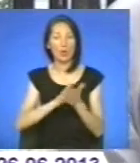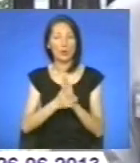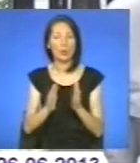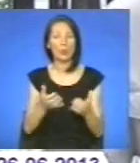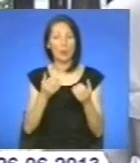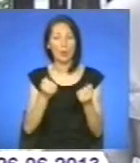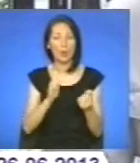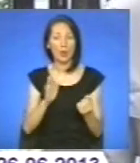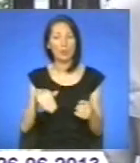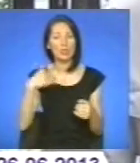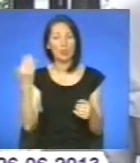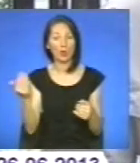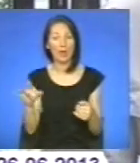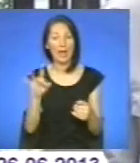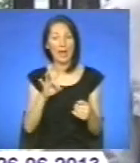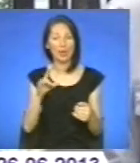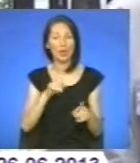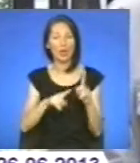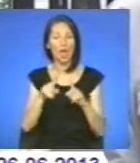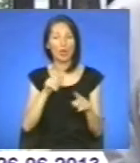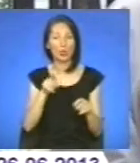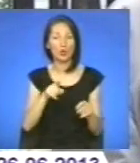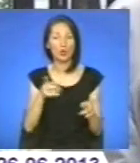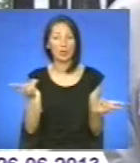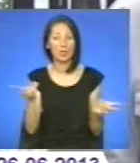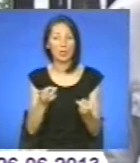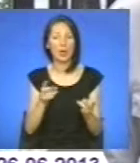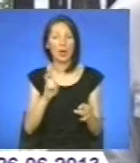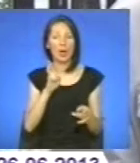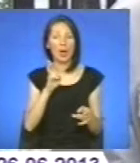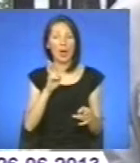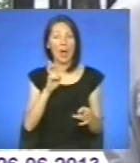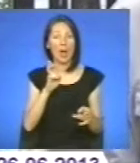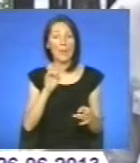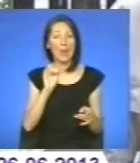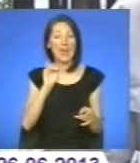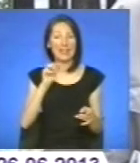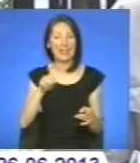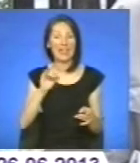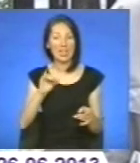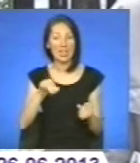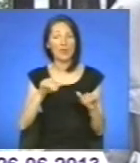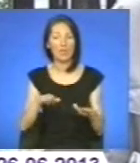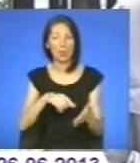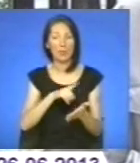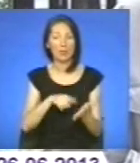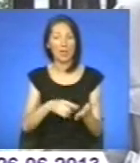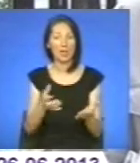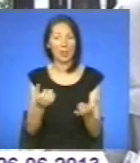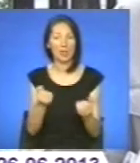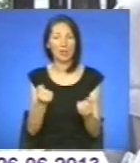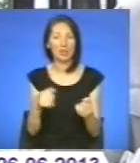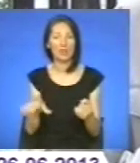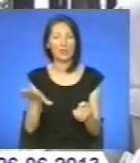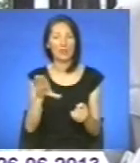сторони голови районної ради, тому що тут треба і з БТІ вирішити питання, прийняти